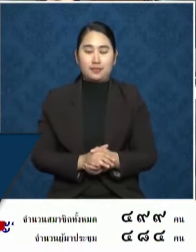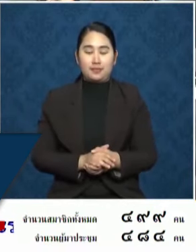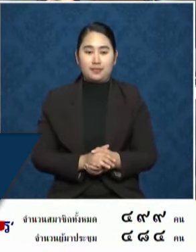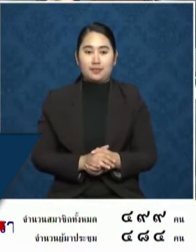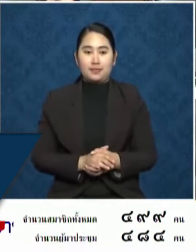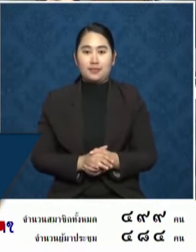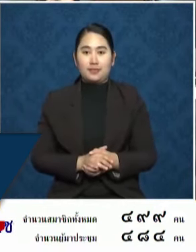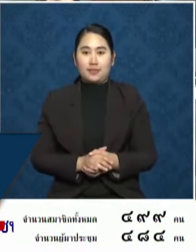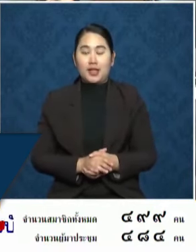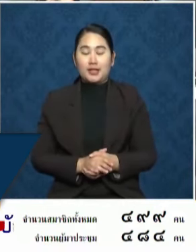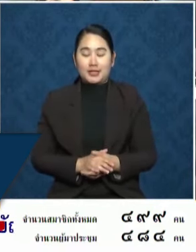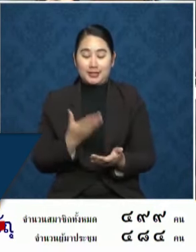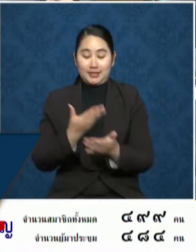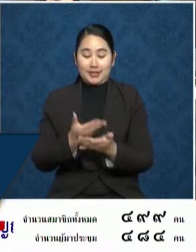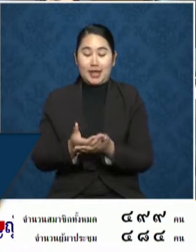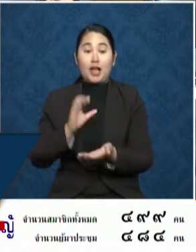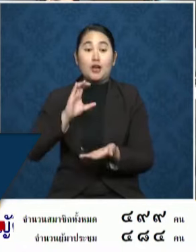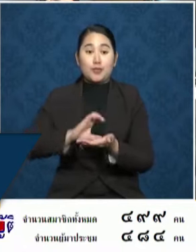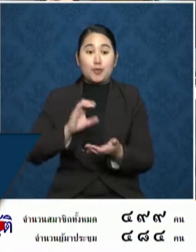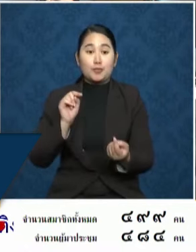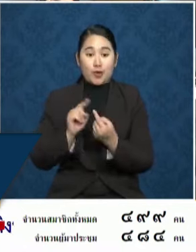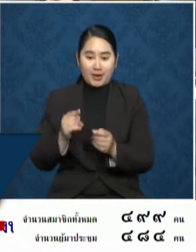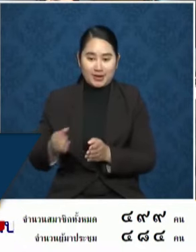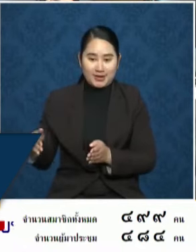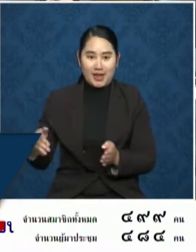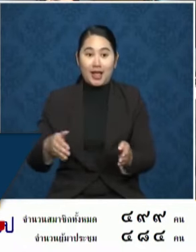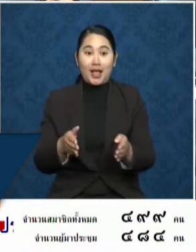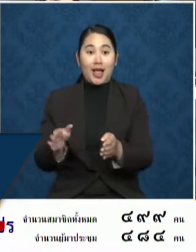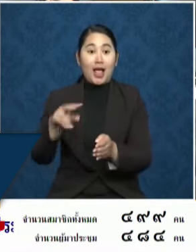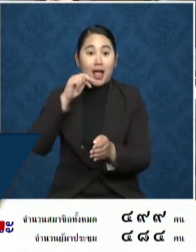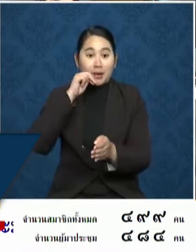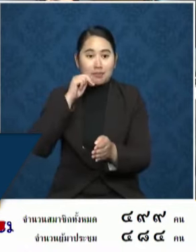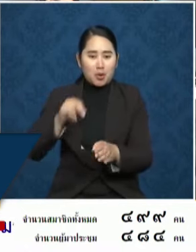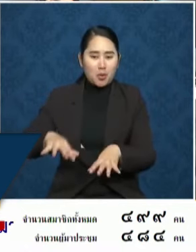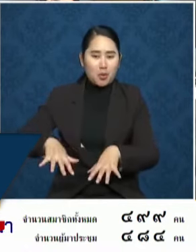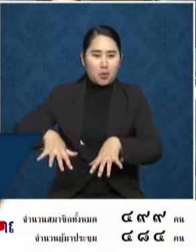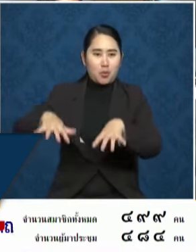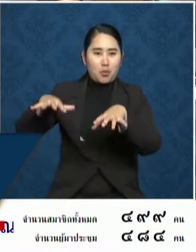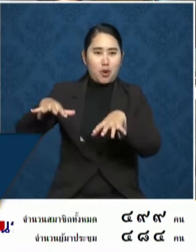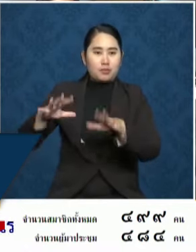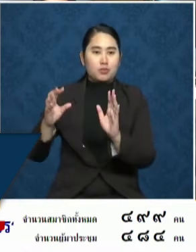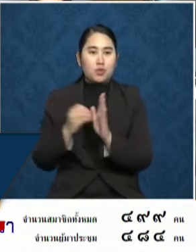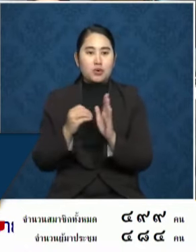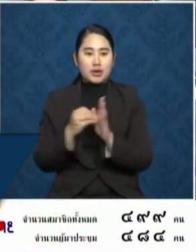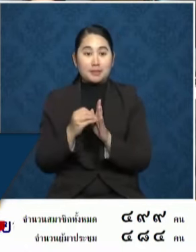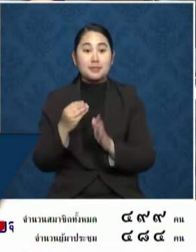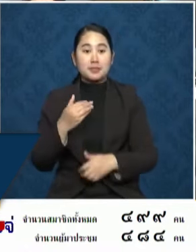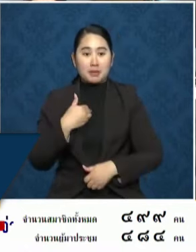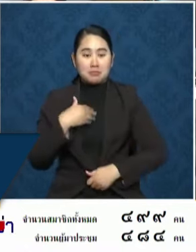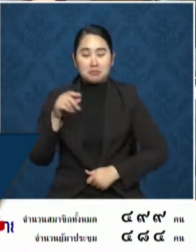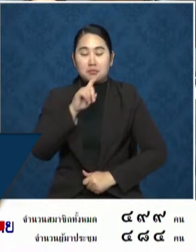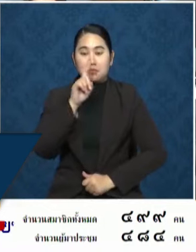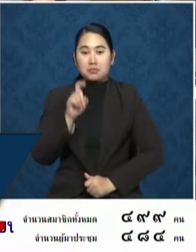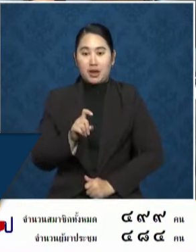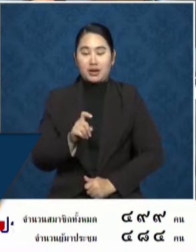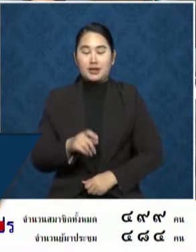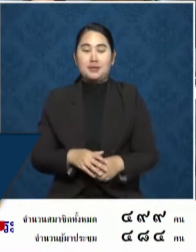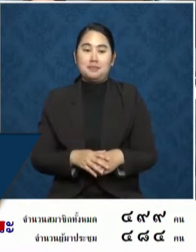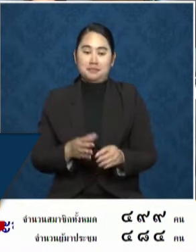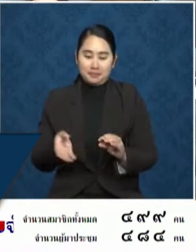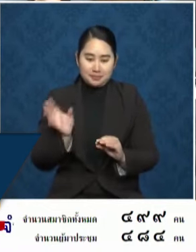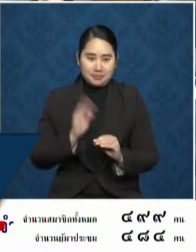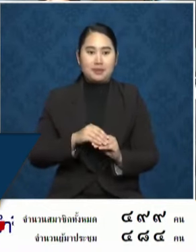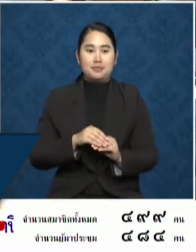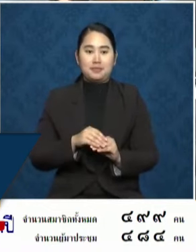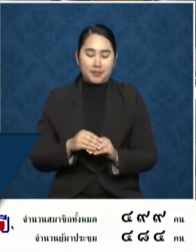แทนที่จะจัดสรรงบประมาณมาพาน้ำส่วนเกินนะครับที่ท่านกลัวนักกลัวหนาว่าจะท่วมเมืองหลวงท่วมเมืองกรุงเนี่ยเอาไปเติมครับเอา